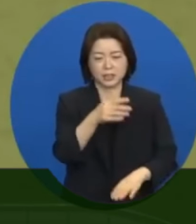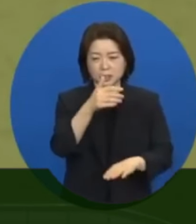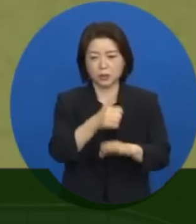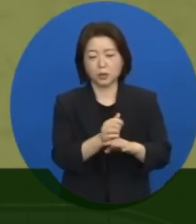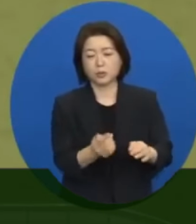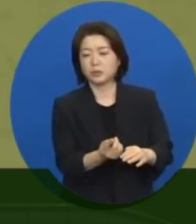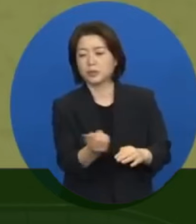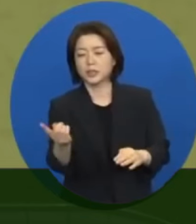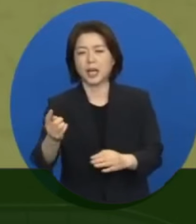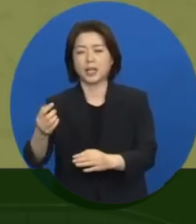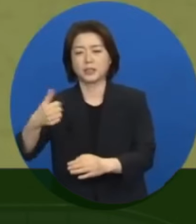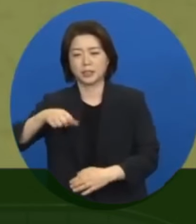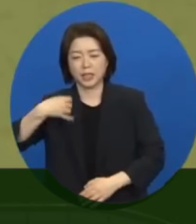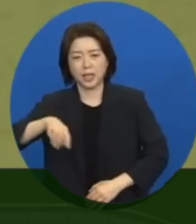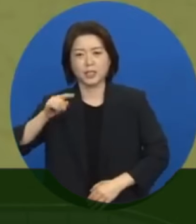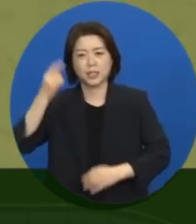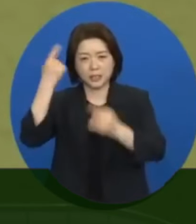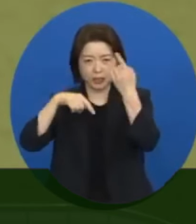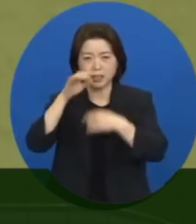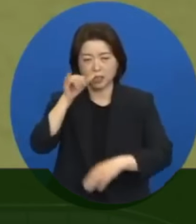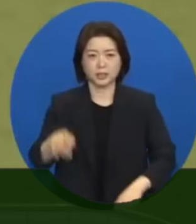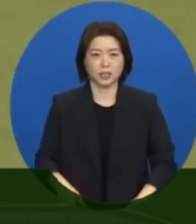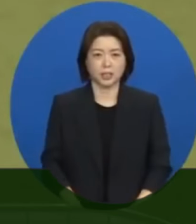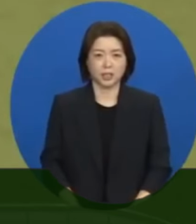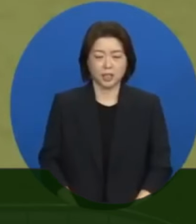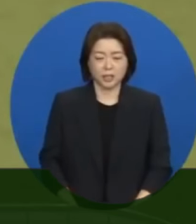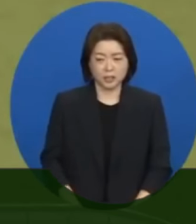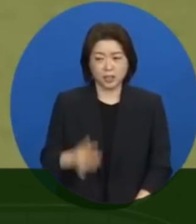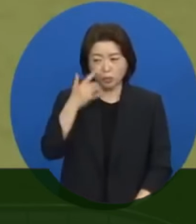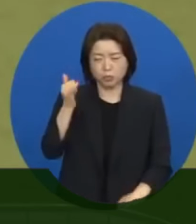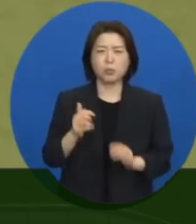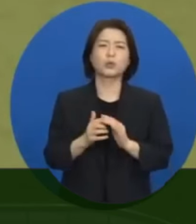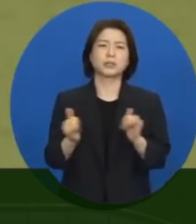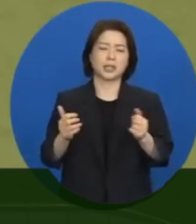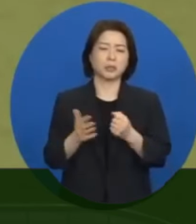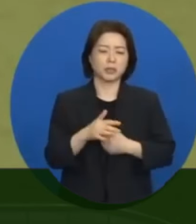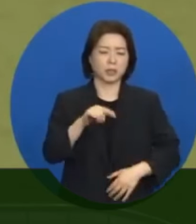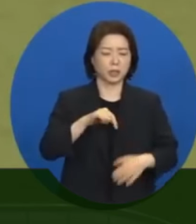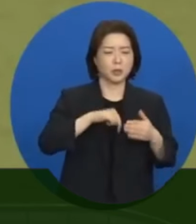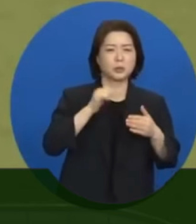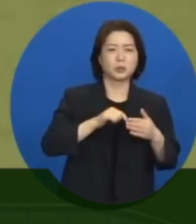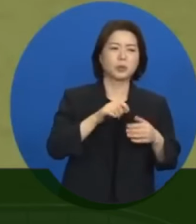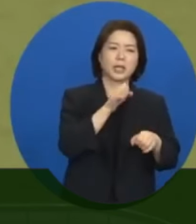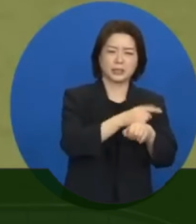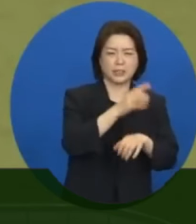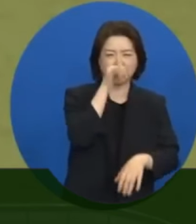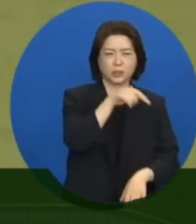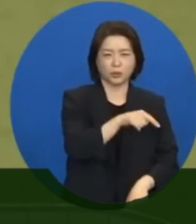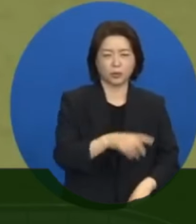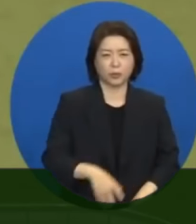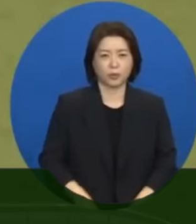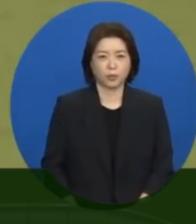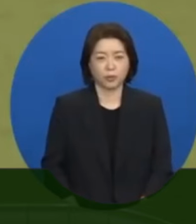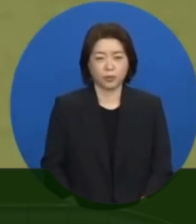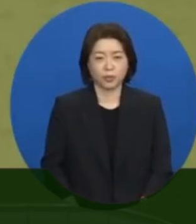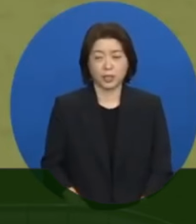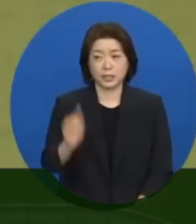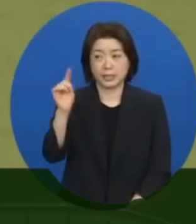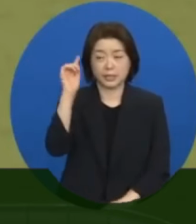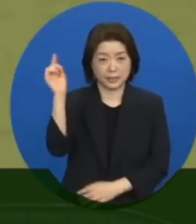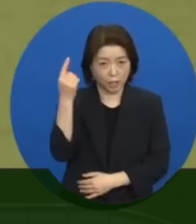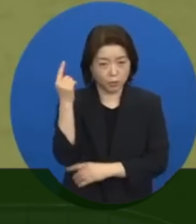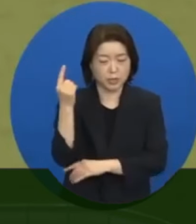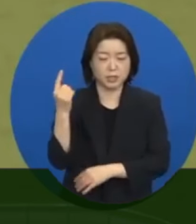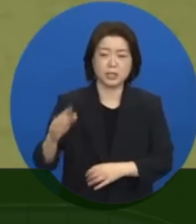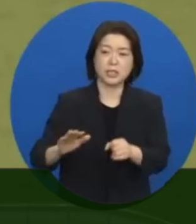아이들에게 근데 사람인지라이 부모에게도 그런 성향이 있다는 것이죠 그 다윗은 인정받지 못한 아들이었어요 사랑받지